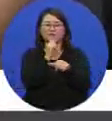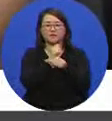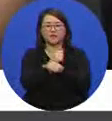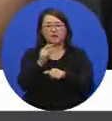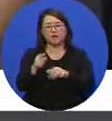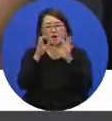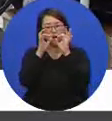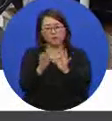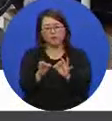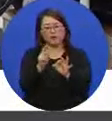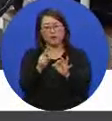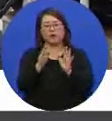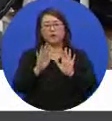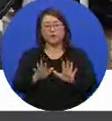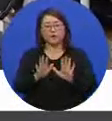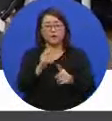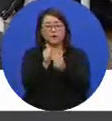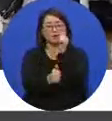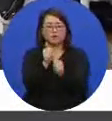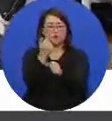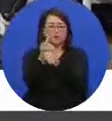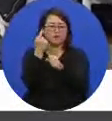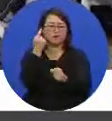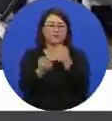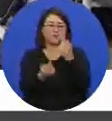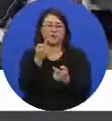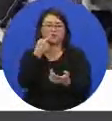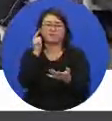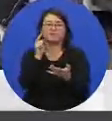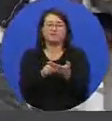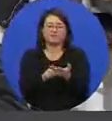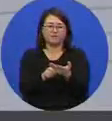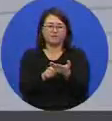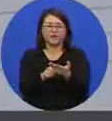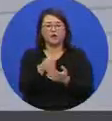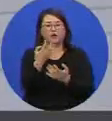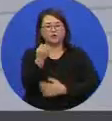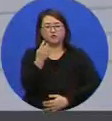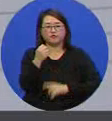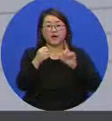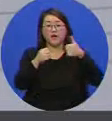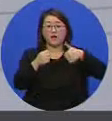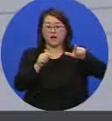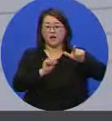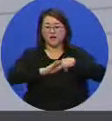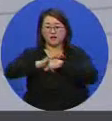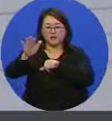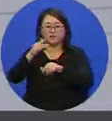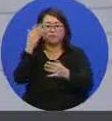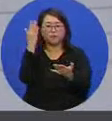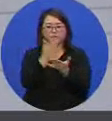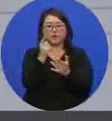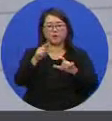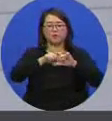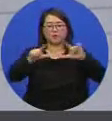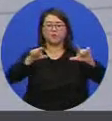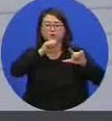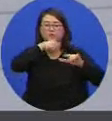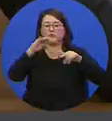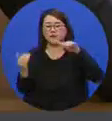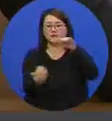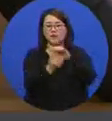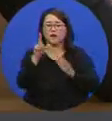결과 올해 수능은 지난해보다 쉽게 출제됐습니다. 수학 가형을 제외하고 표준 점수 최고점, 그러니까